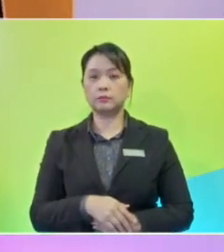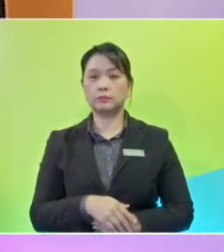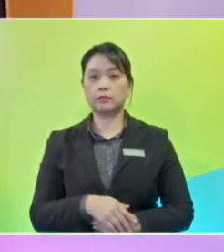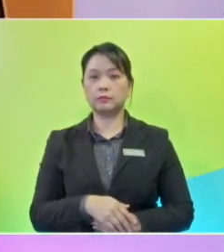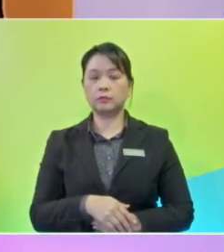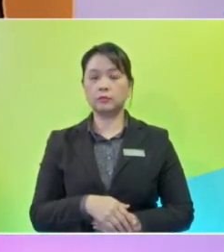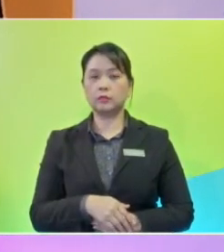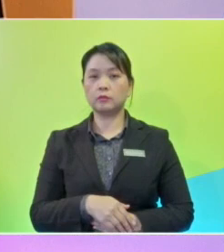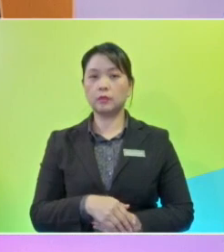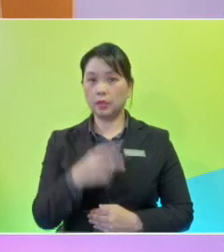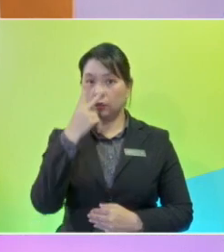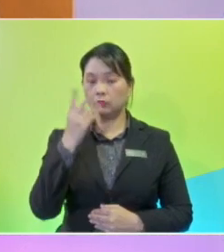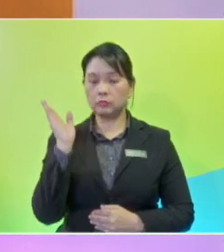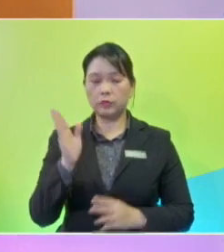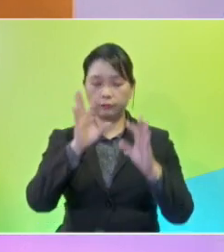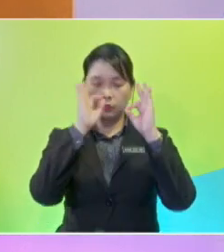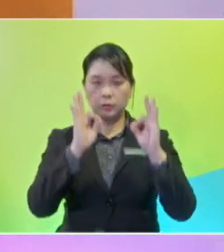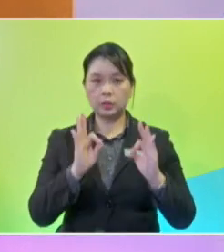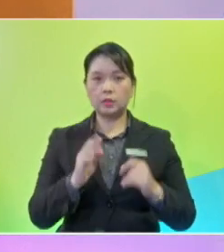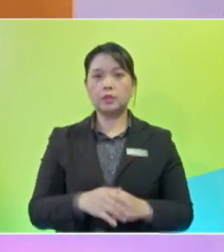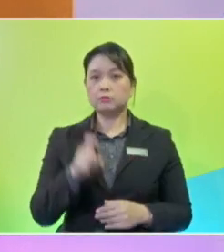kunci kuase dan kenapa